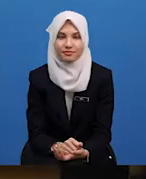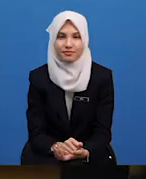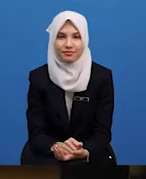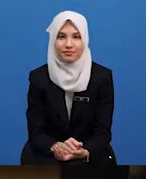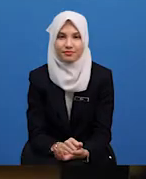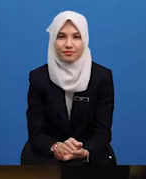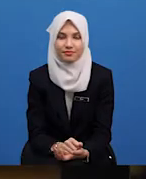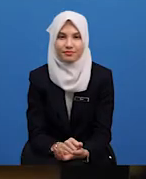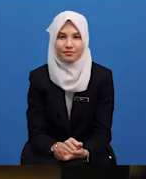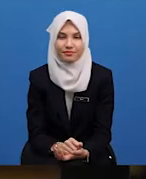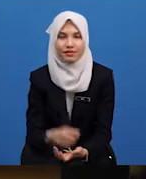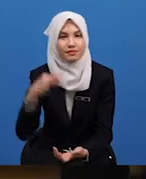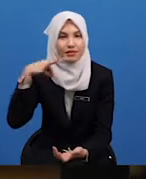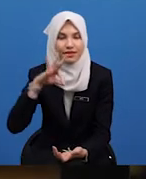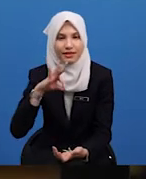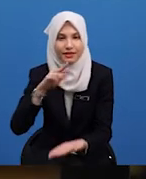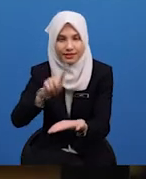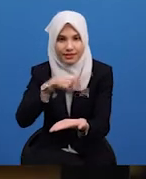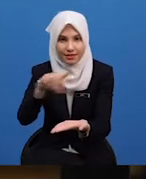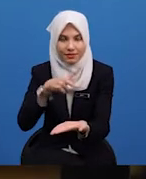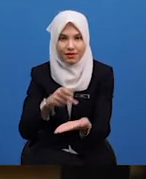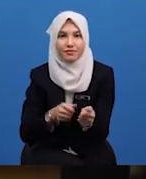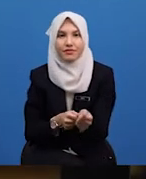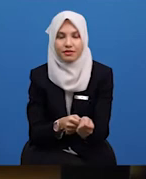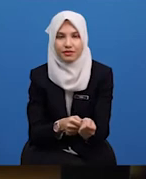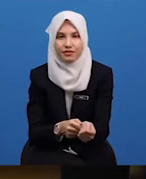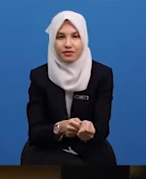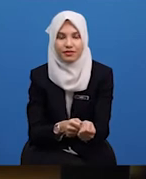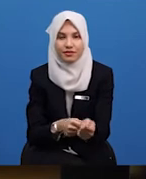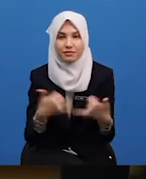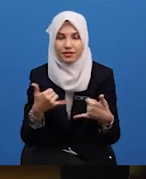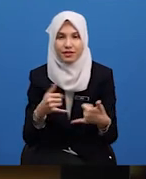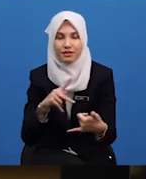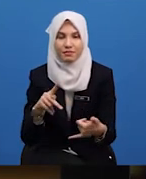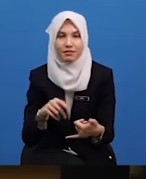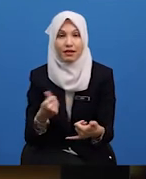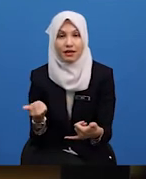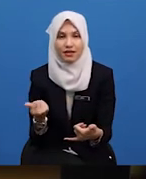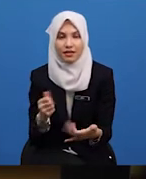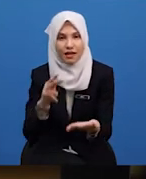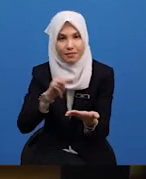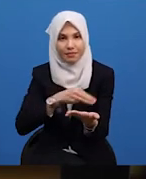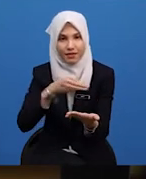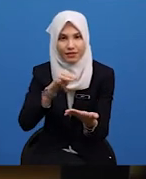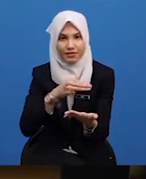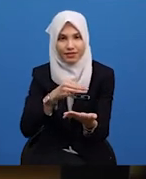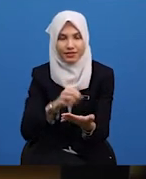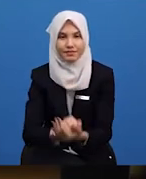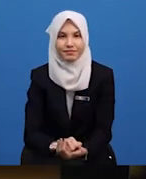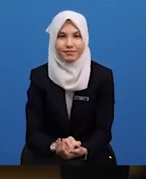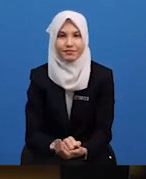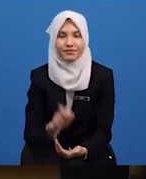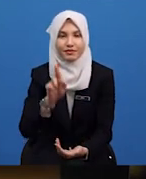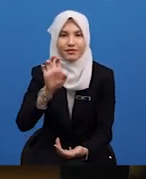Petikan zapin ini adalah berpandu kepada rentak yang dimainkan pada alat muzik perkusi ataupun rebana.